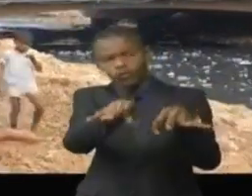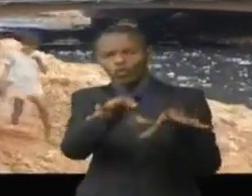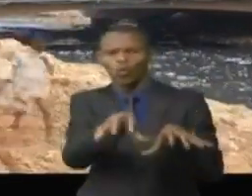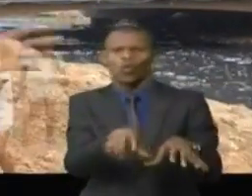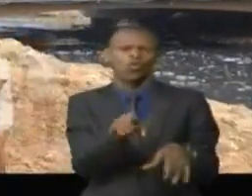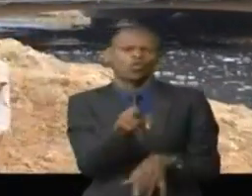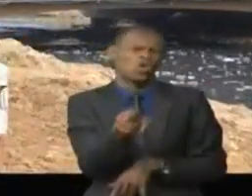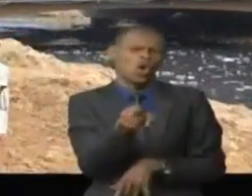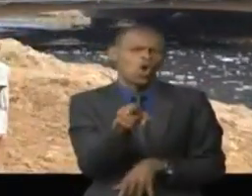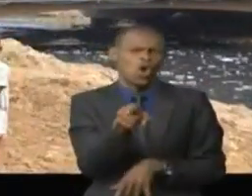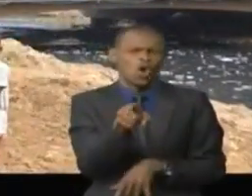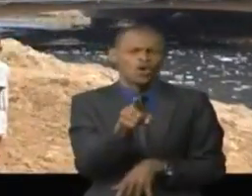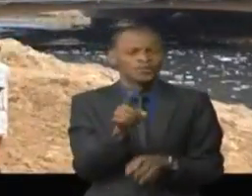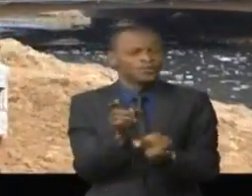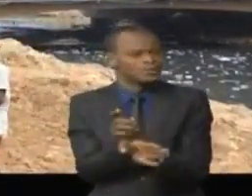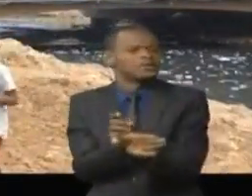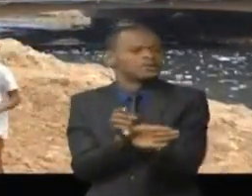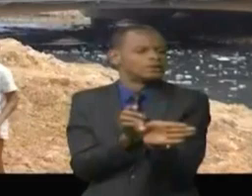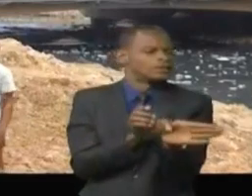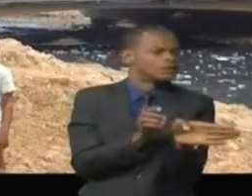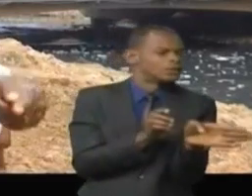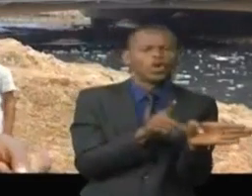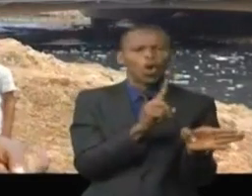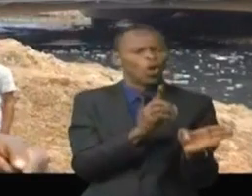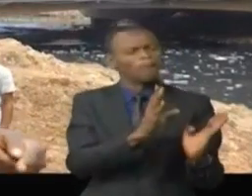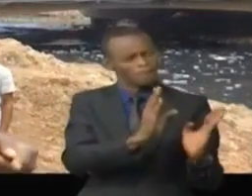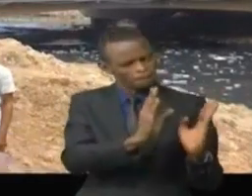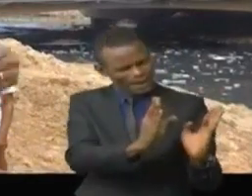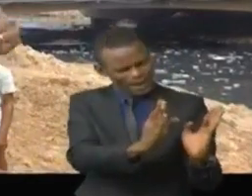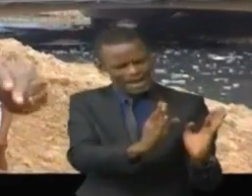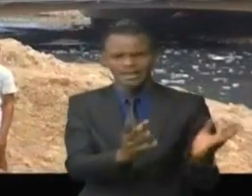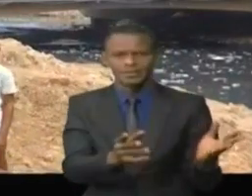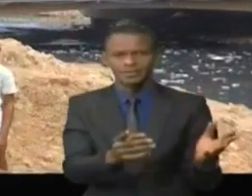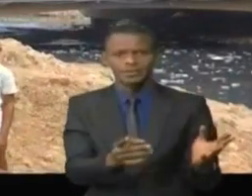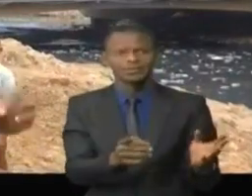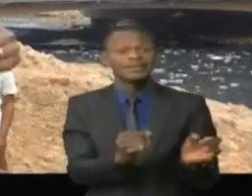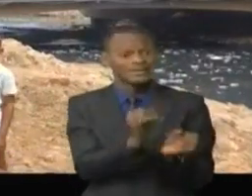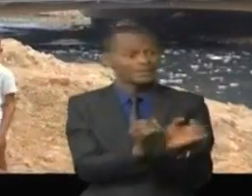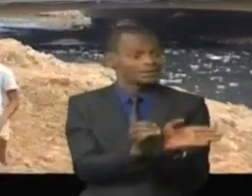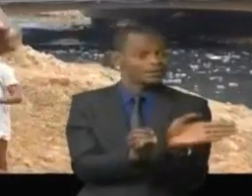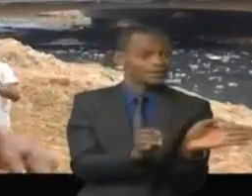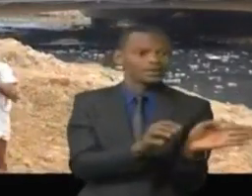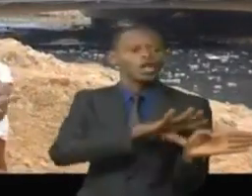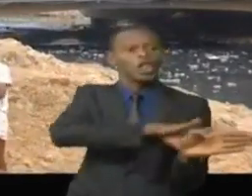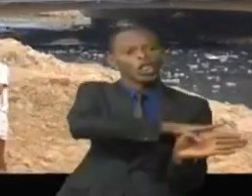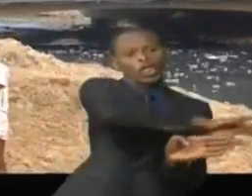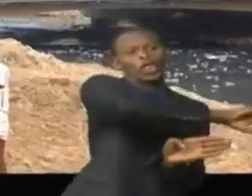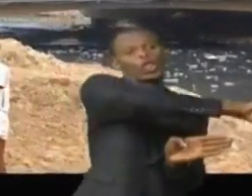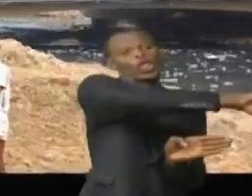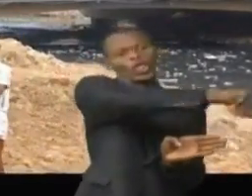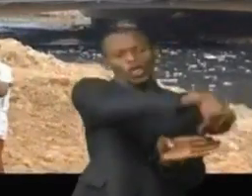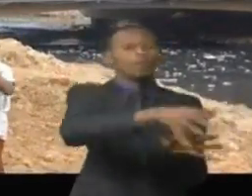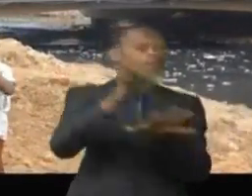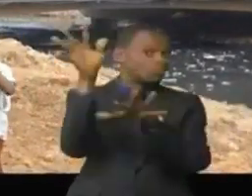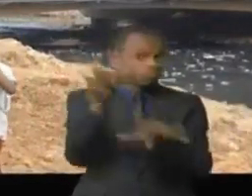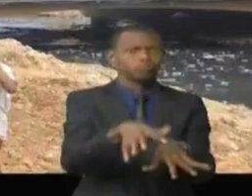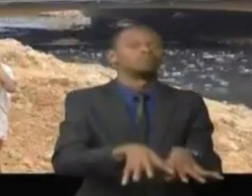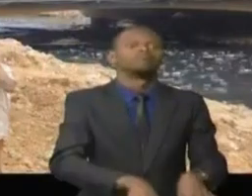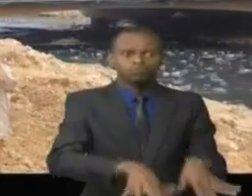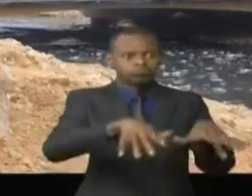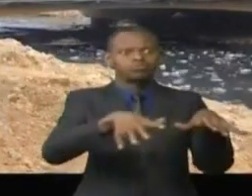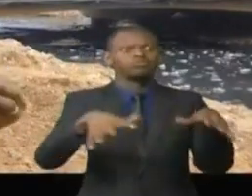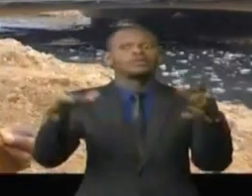dire quoi? Les eaux du fleuve remonteront sur la rivière Makelele et nous connaîtrons des dégâts pires encore que ce que nous avons déjà